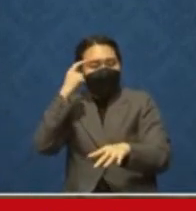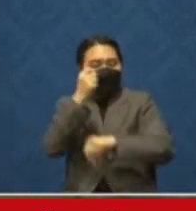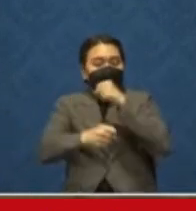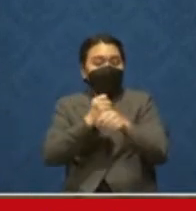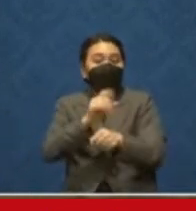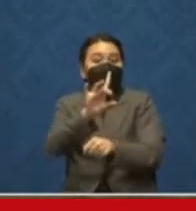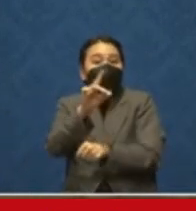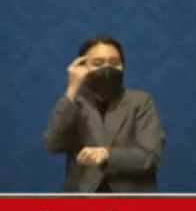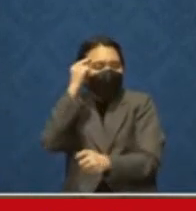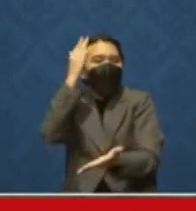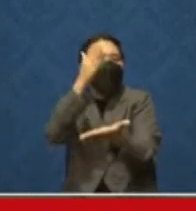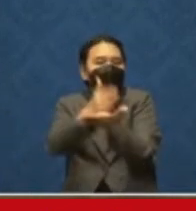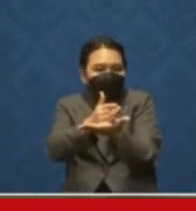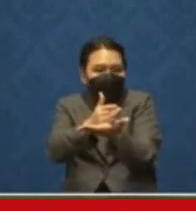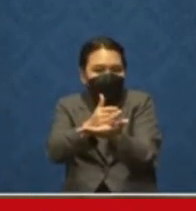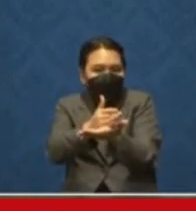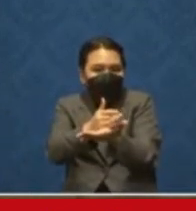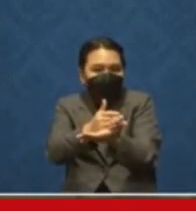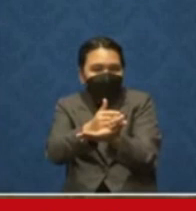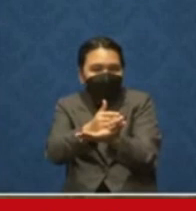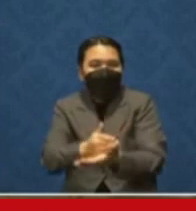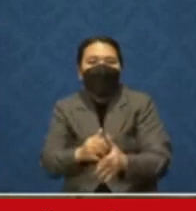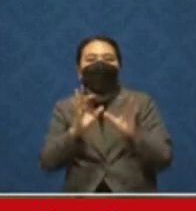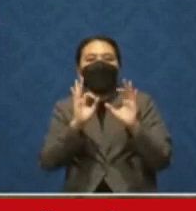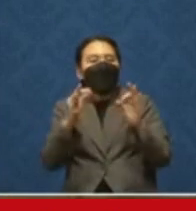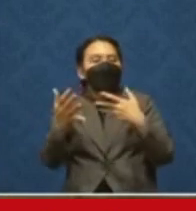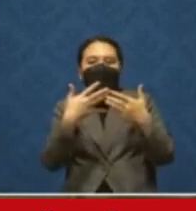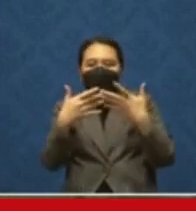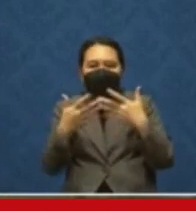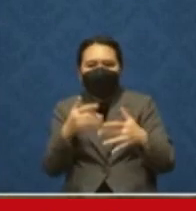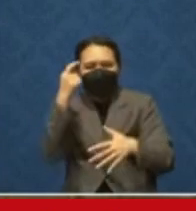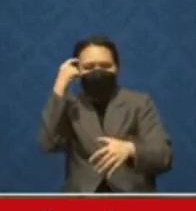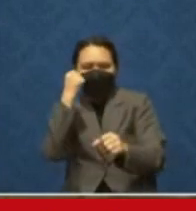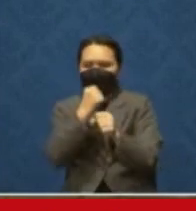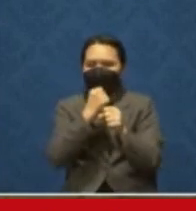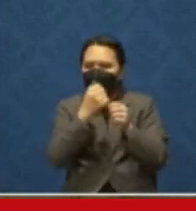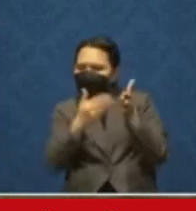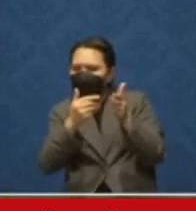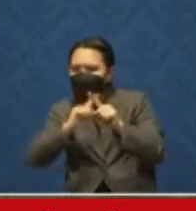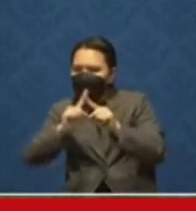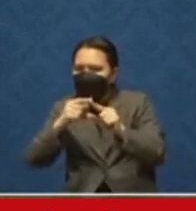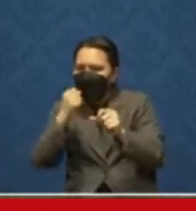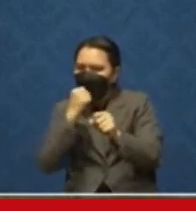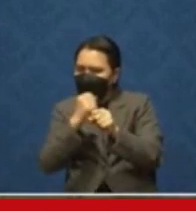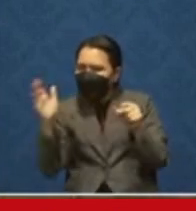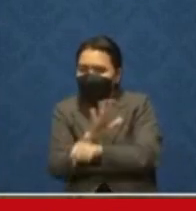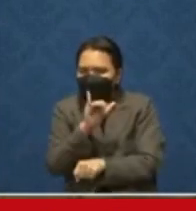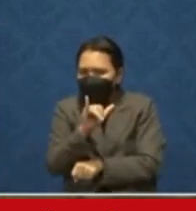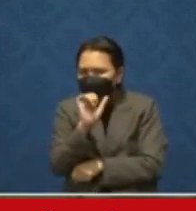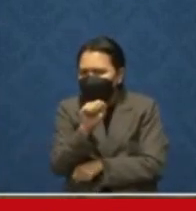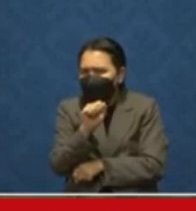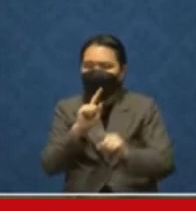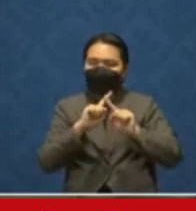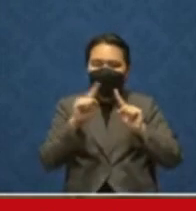ผู้ก่อตั้งยุบจังกล้วยทั้งอะไรไปมาก็ไปอยู่ฝั่งโน้นเต็มเหตุผลก็คิดว่าก็แต่ปีท่านก็จะหยุดแล้ว